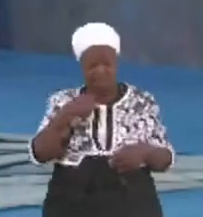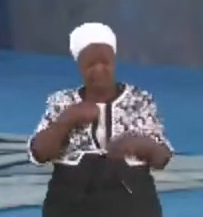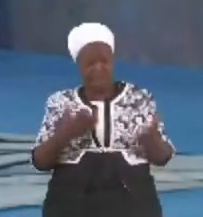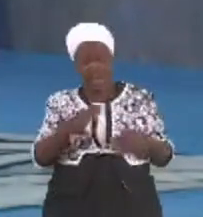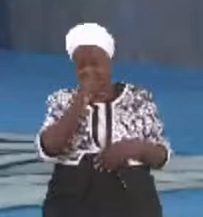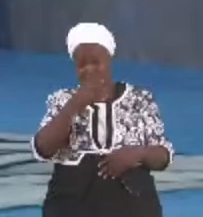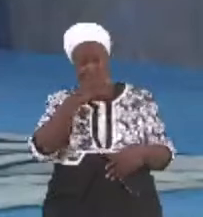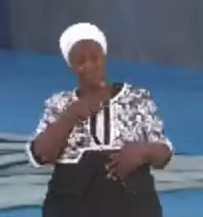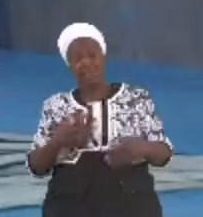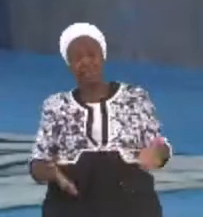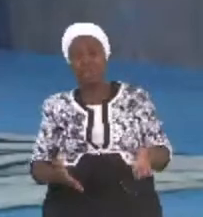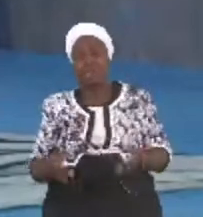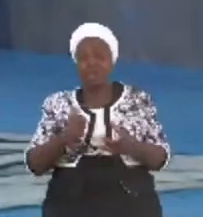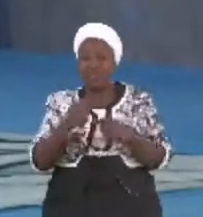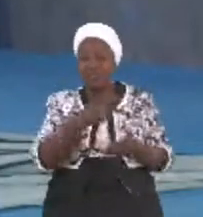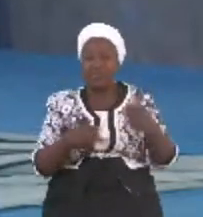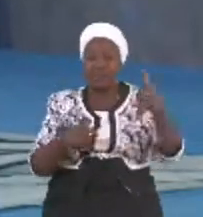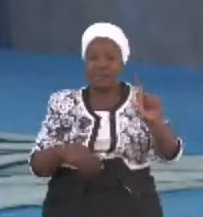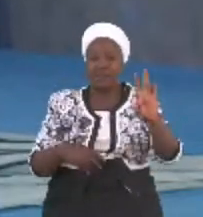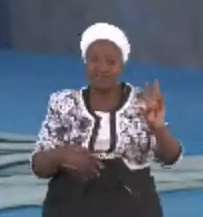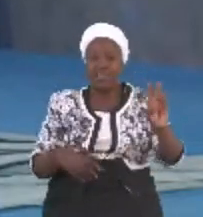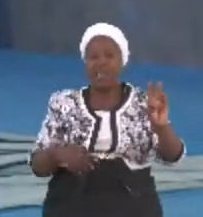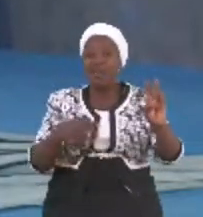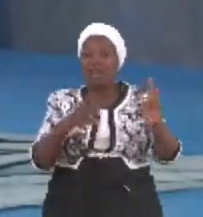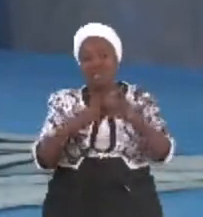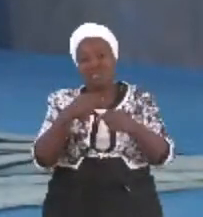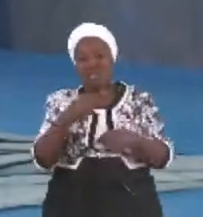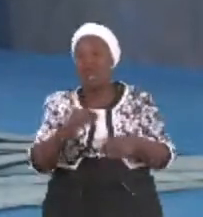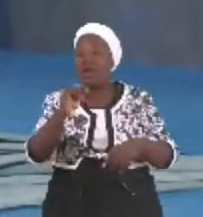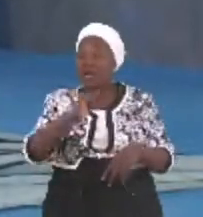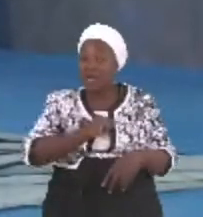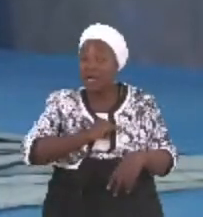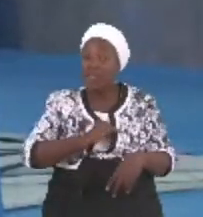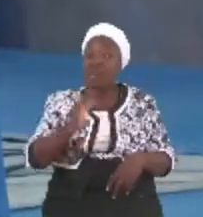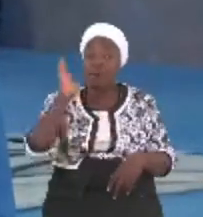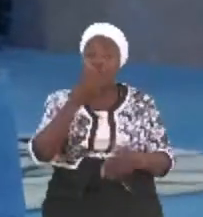faim. Verset 17, il dit,